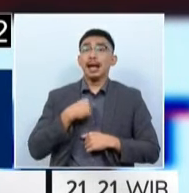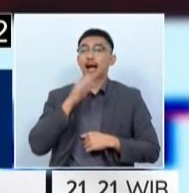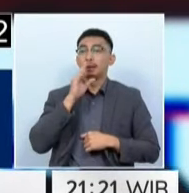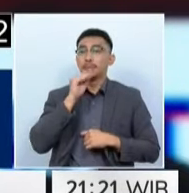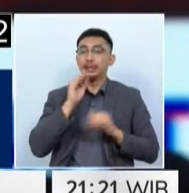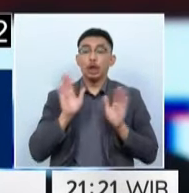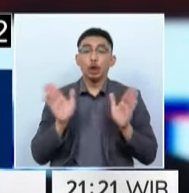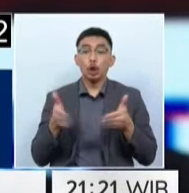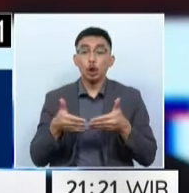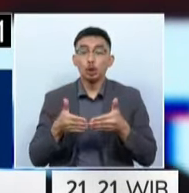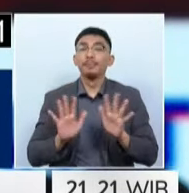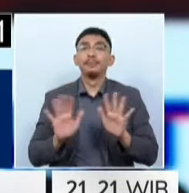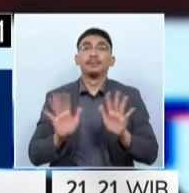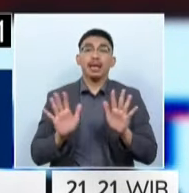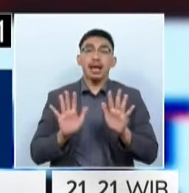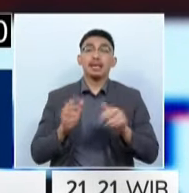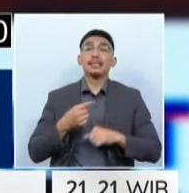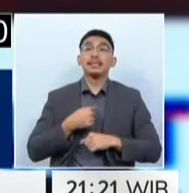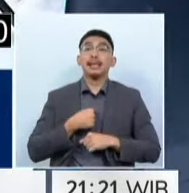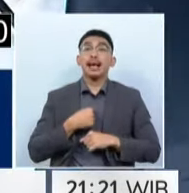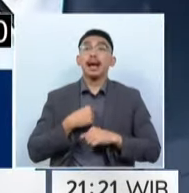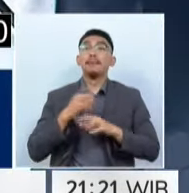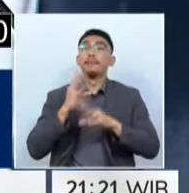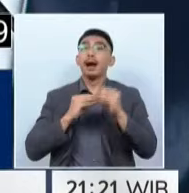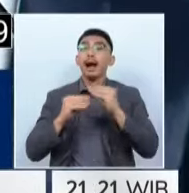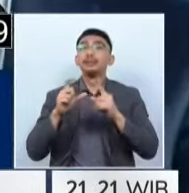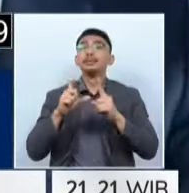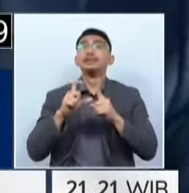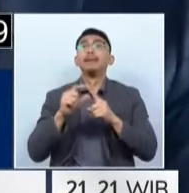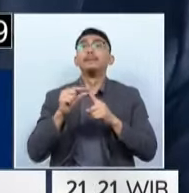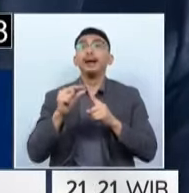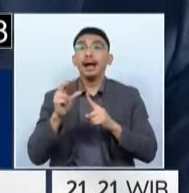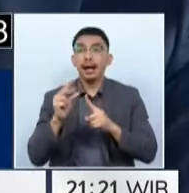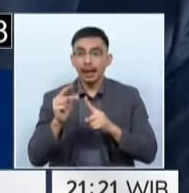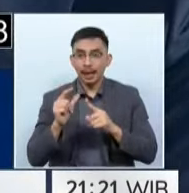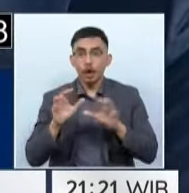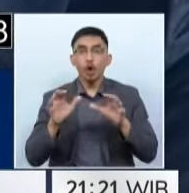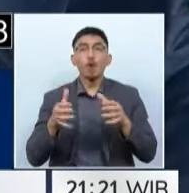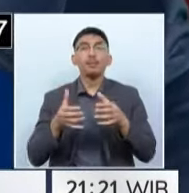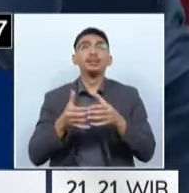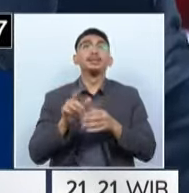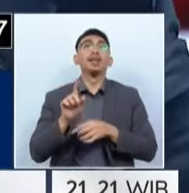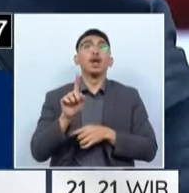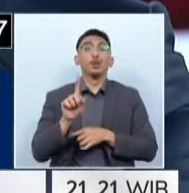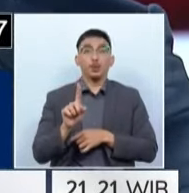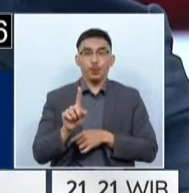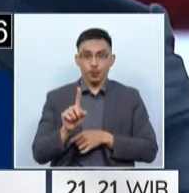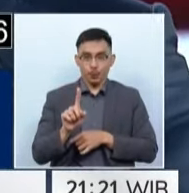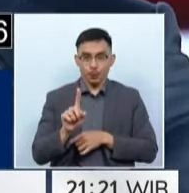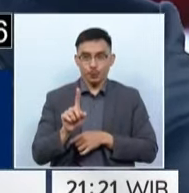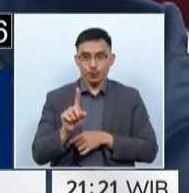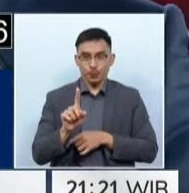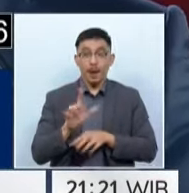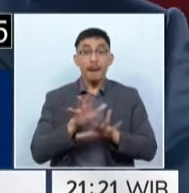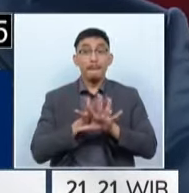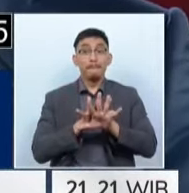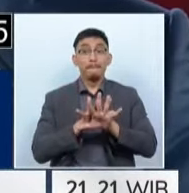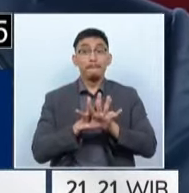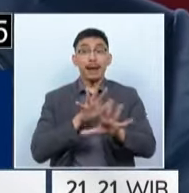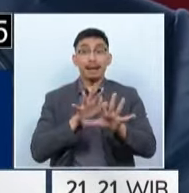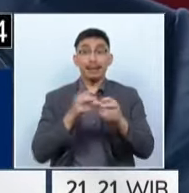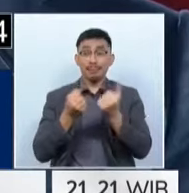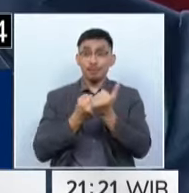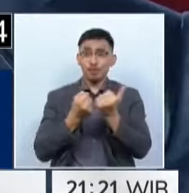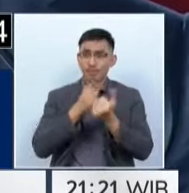di Dewan Perwakilan Rakyat komisi 1 di mana semua partai yang mengusung Bapak hadir